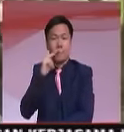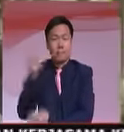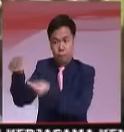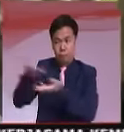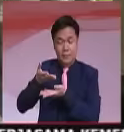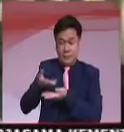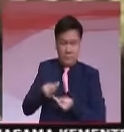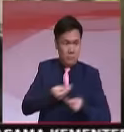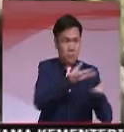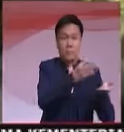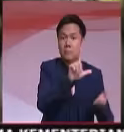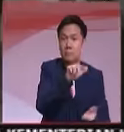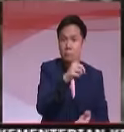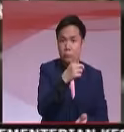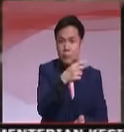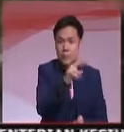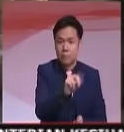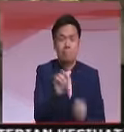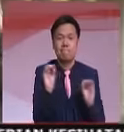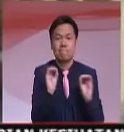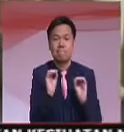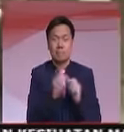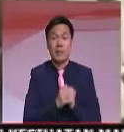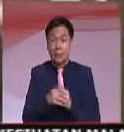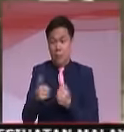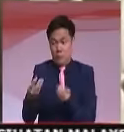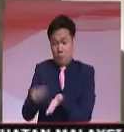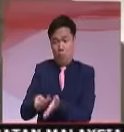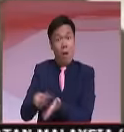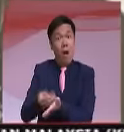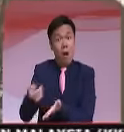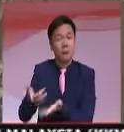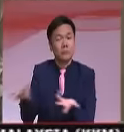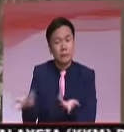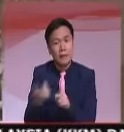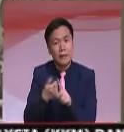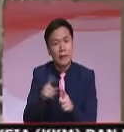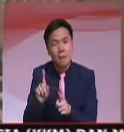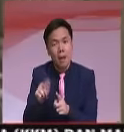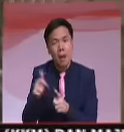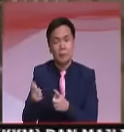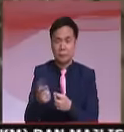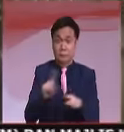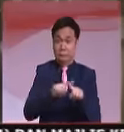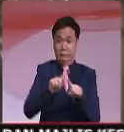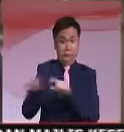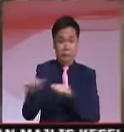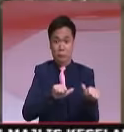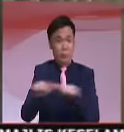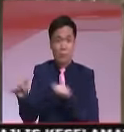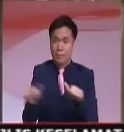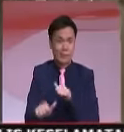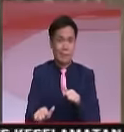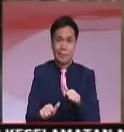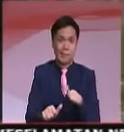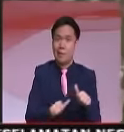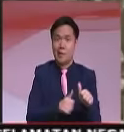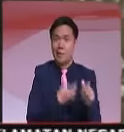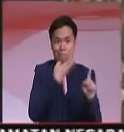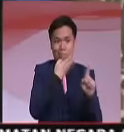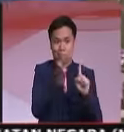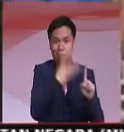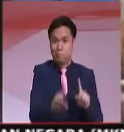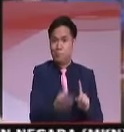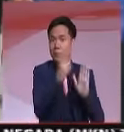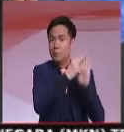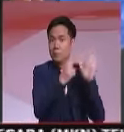beliau dituduh menerima uang tersebut yang dipercayai sebagai hasil daripada Activity yang menyalahi undang-undang pada